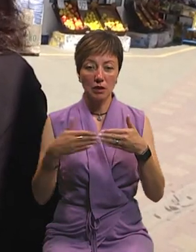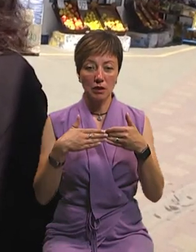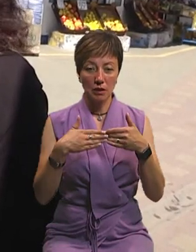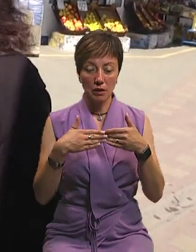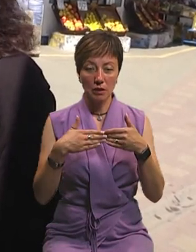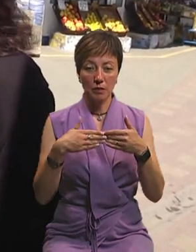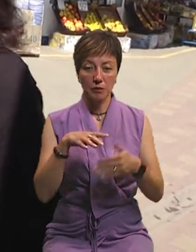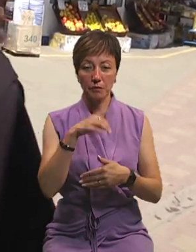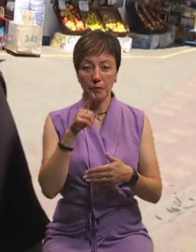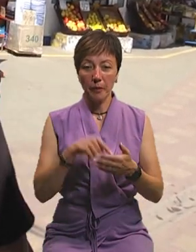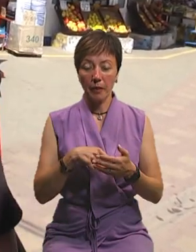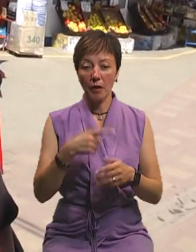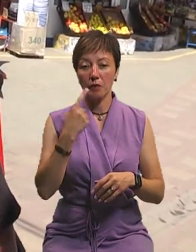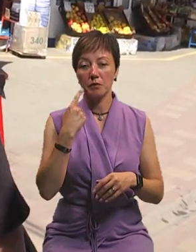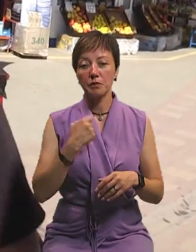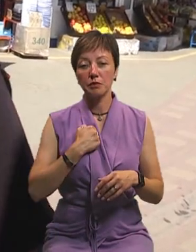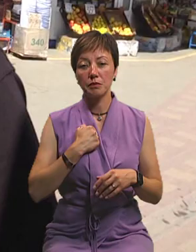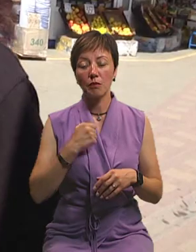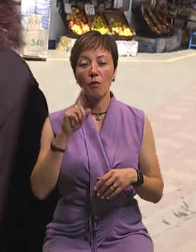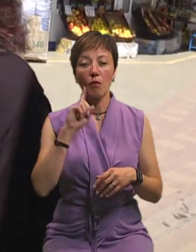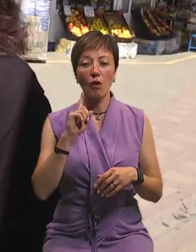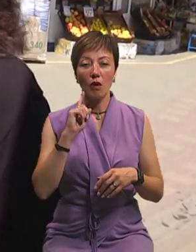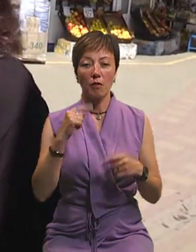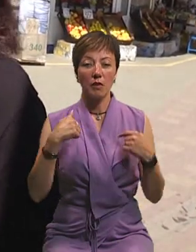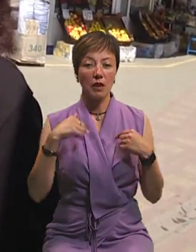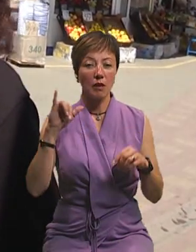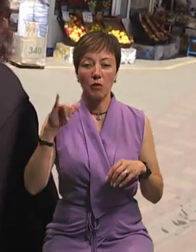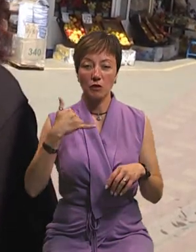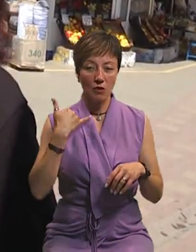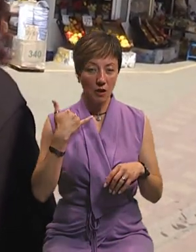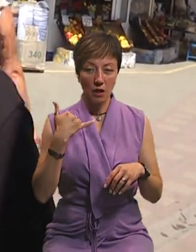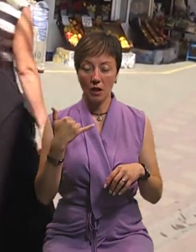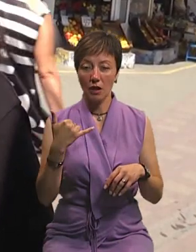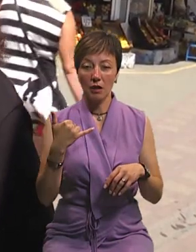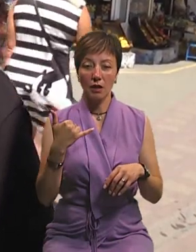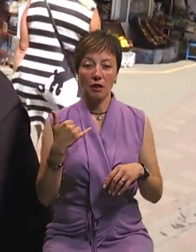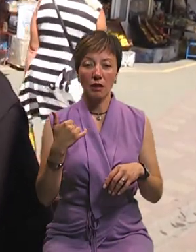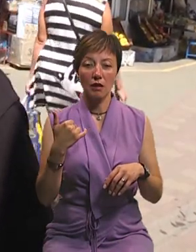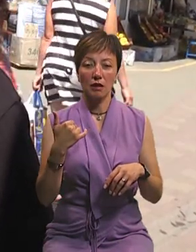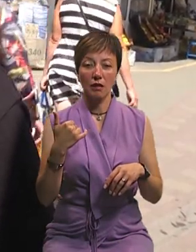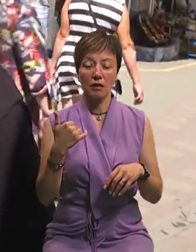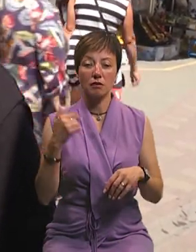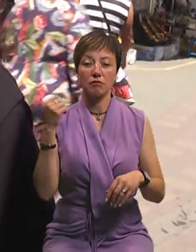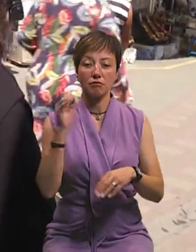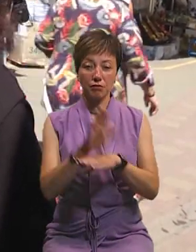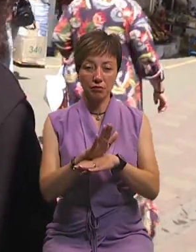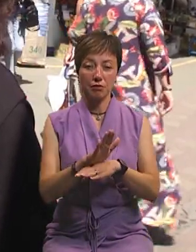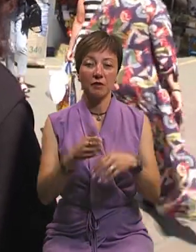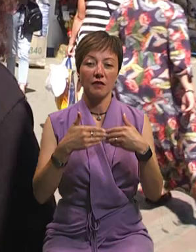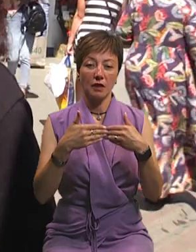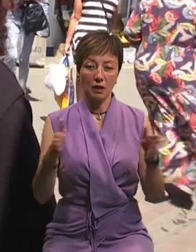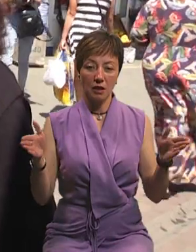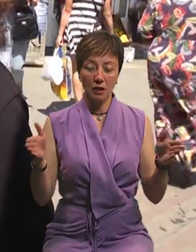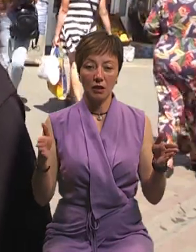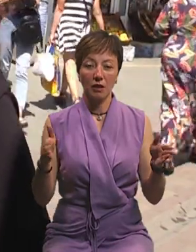закриті він каже поки мені не подзвонили і він дав команди то тоді відкрили